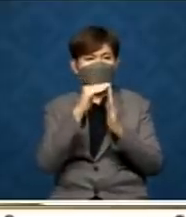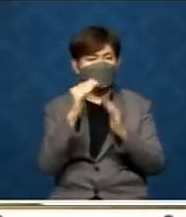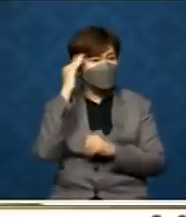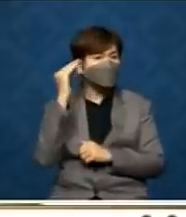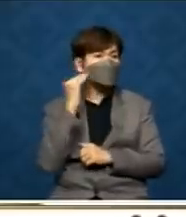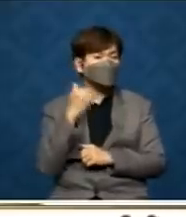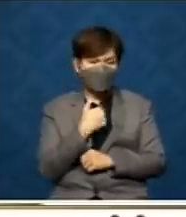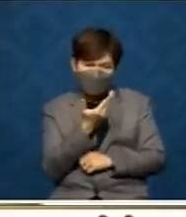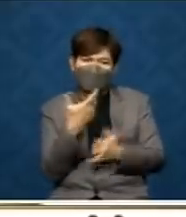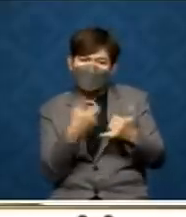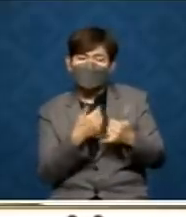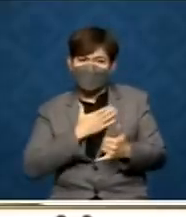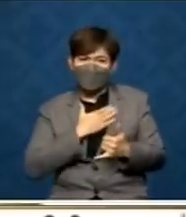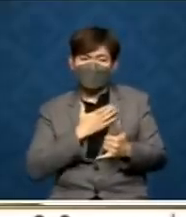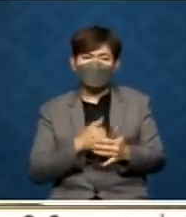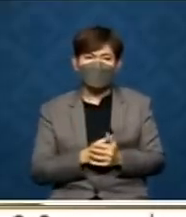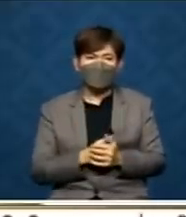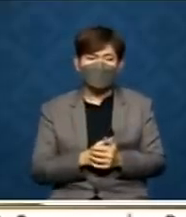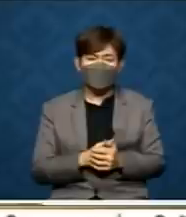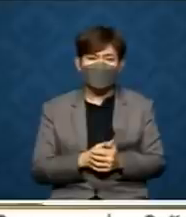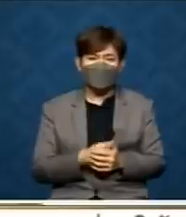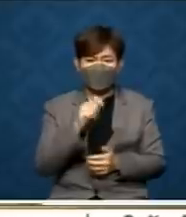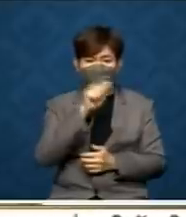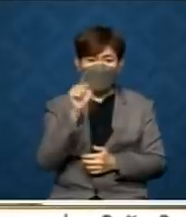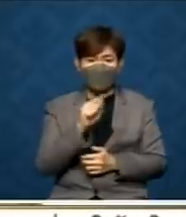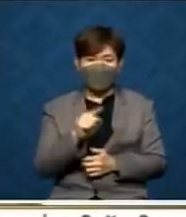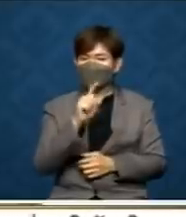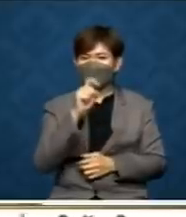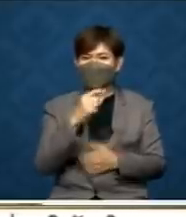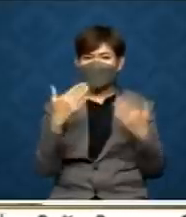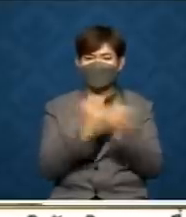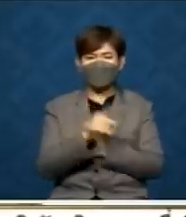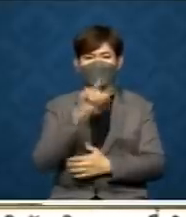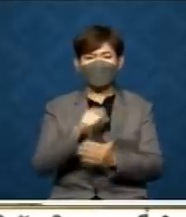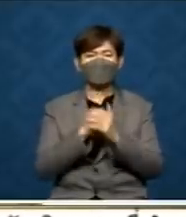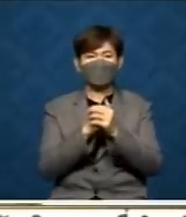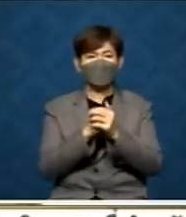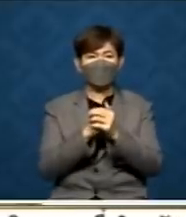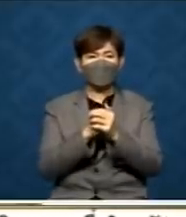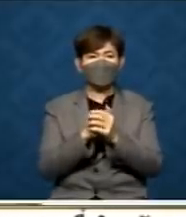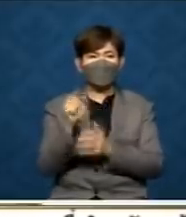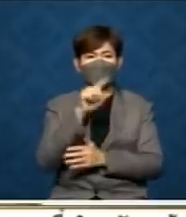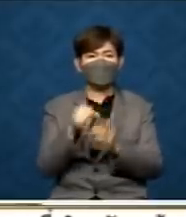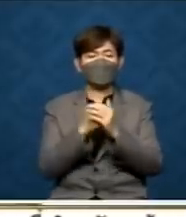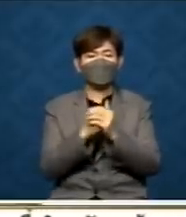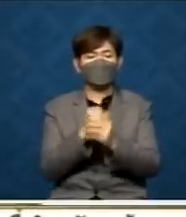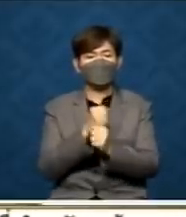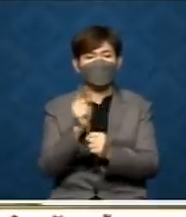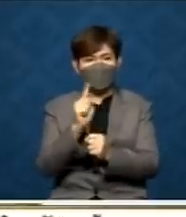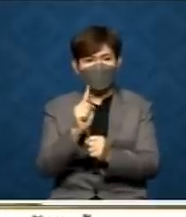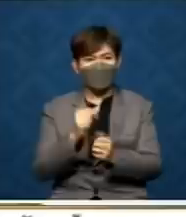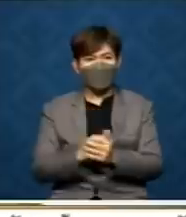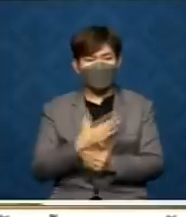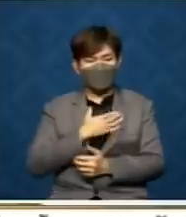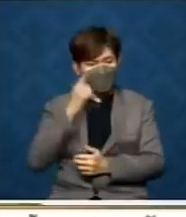เนี่ยเหตุผลพอโยต้าเป็นคนไปคว้าชิลว์แบ็คขวาชะโด Bagปั๊บผม